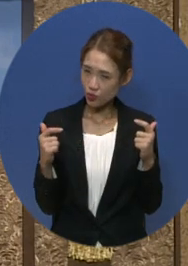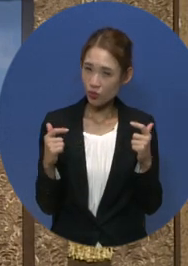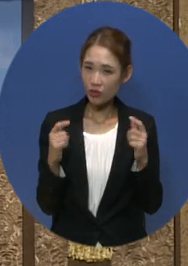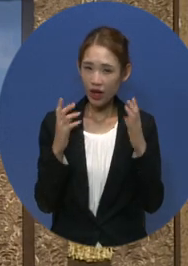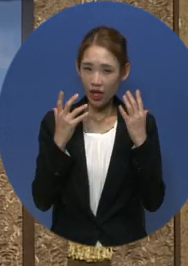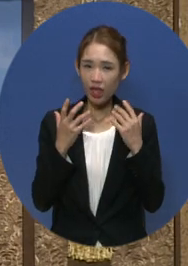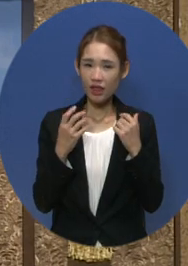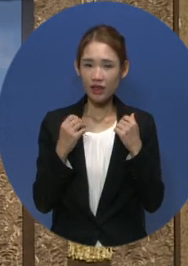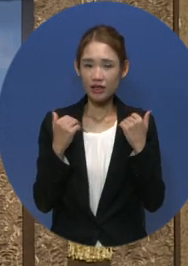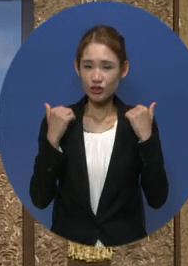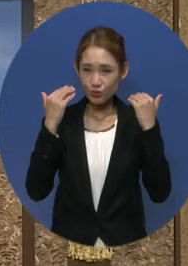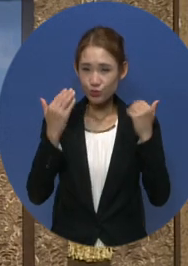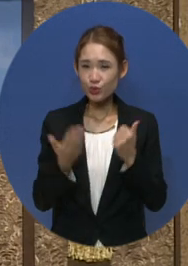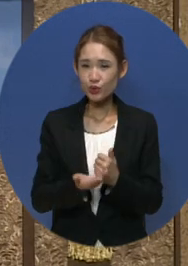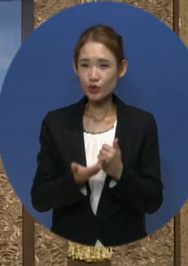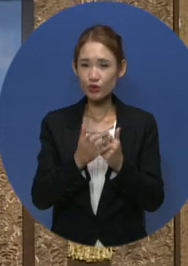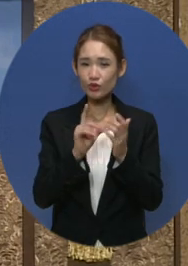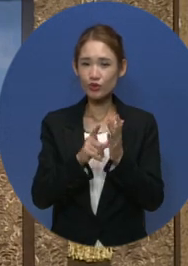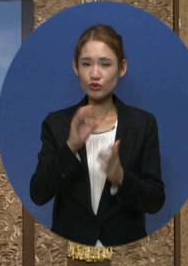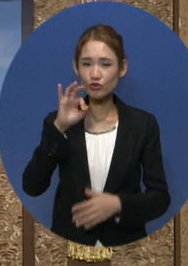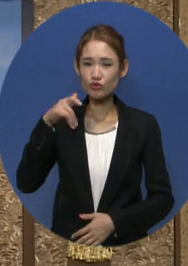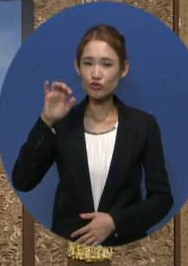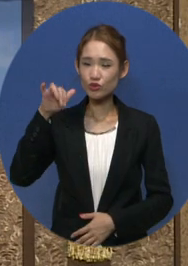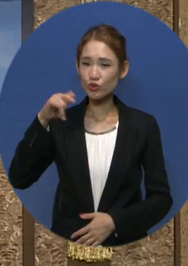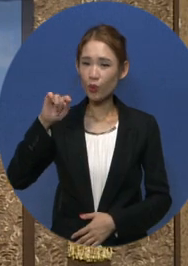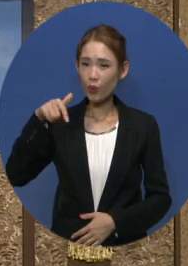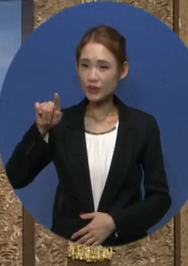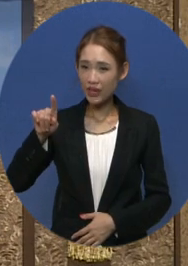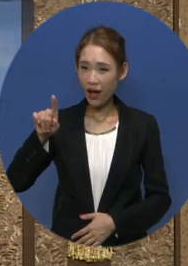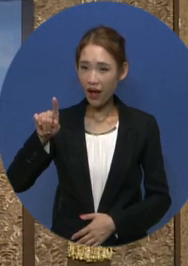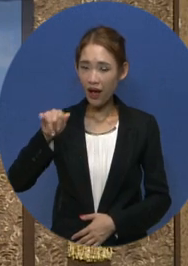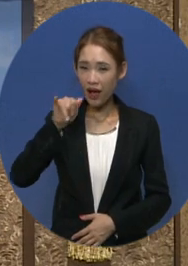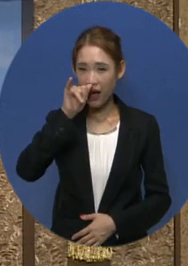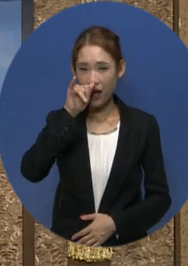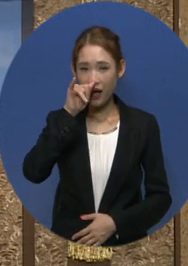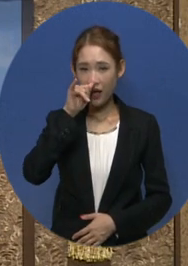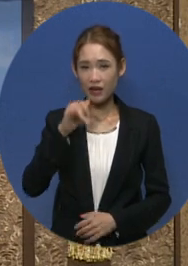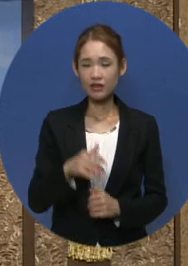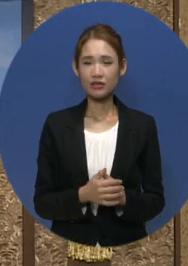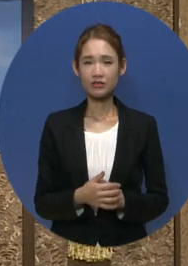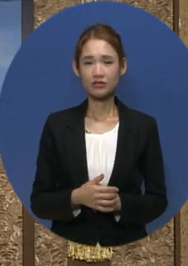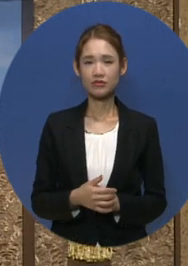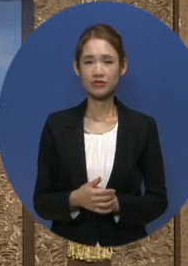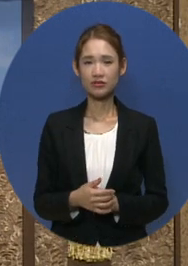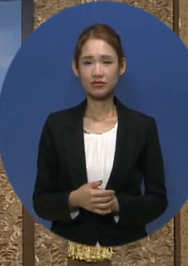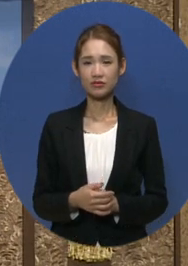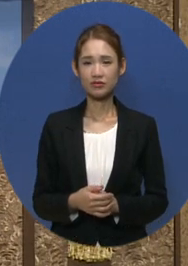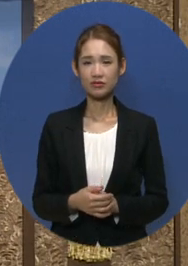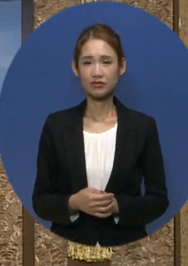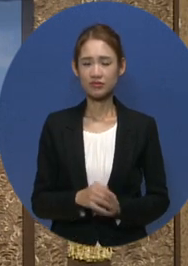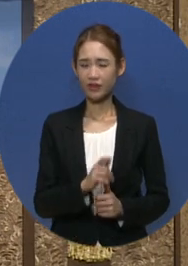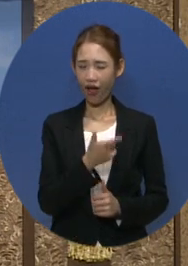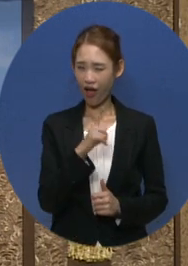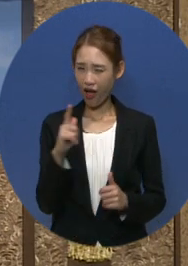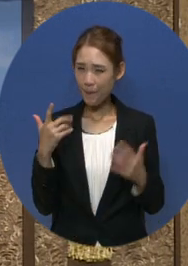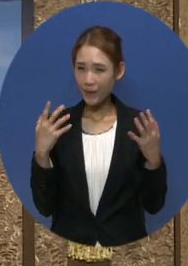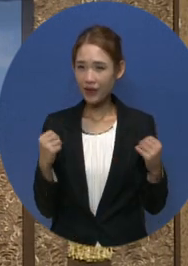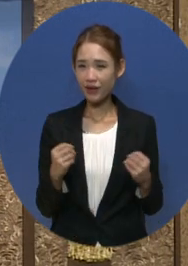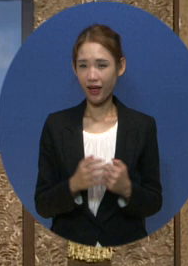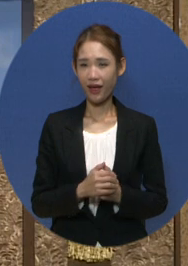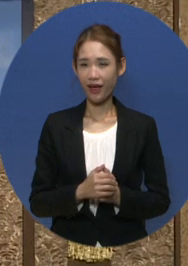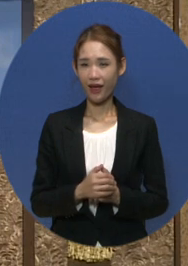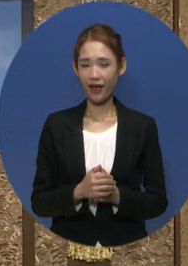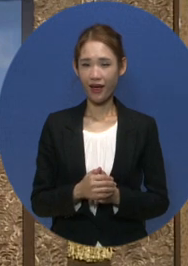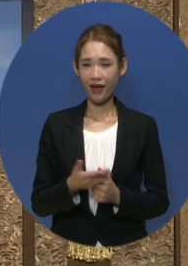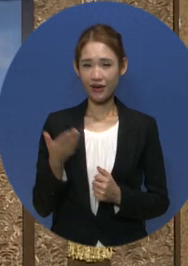또 키우고 좀 애들 커버리면 뭐 이렇게 뭐라 그러죠? 이저 유모차, 예. 유모차도 있고 뭐 별게 다 있어요.